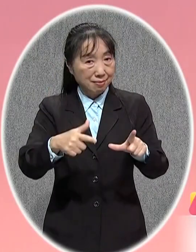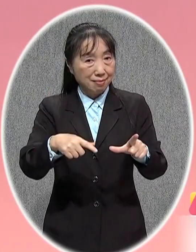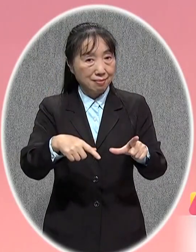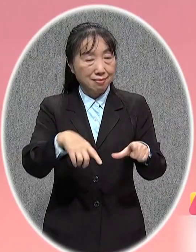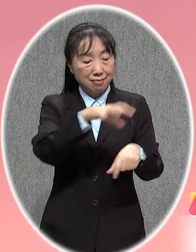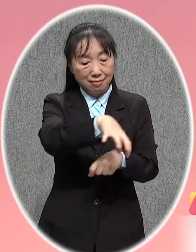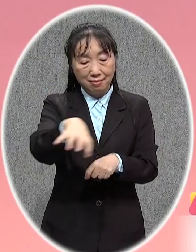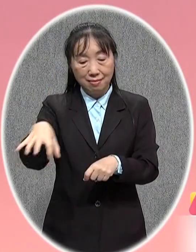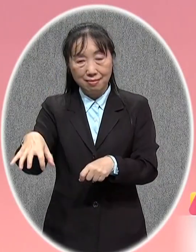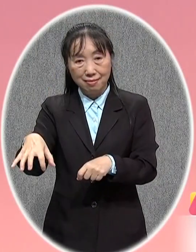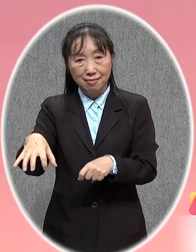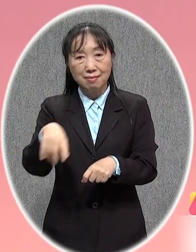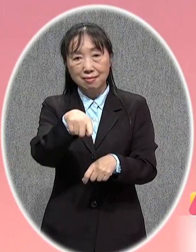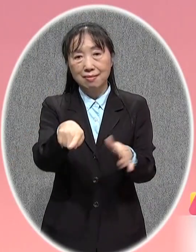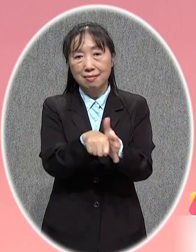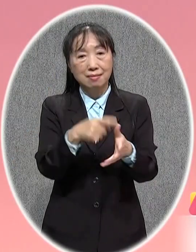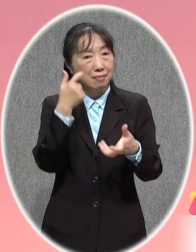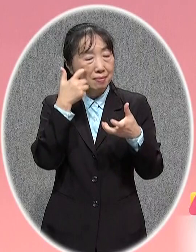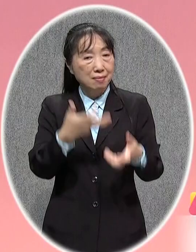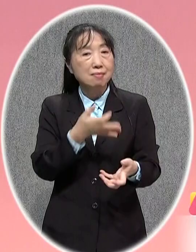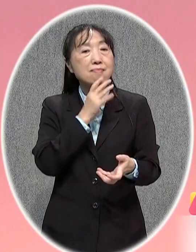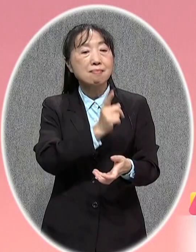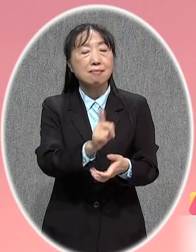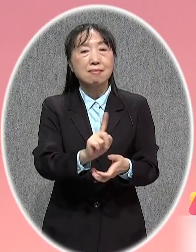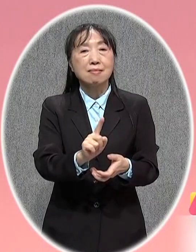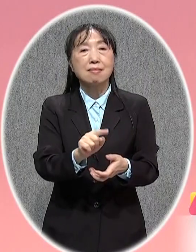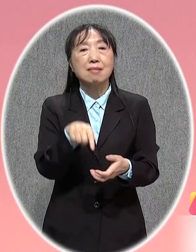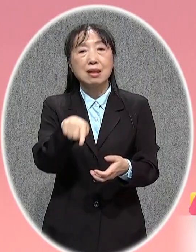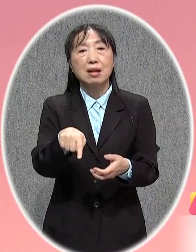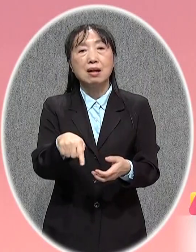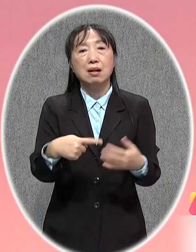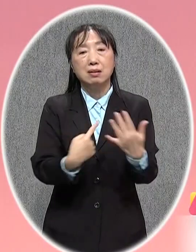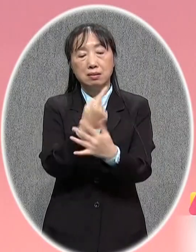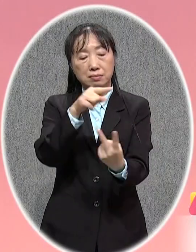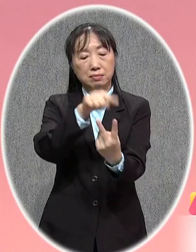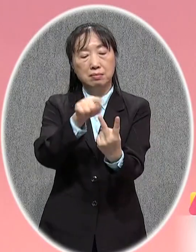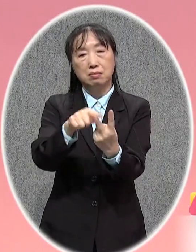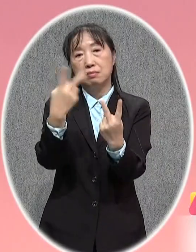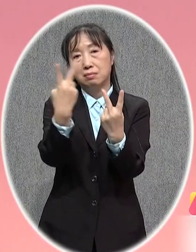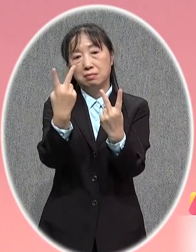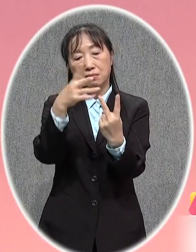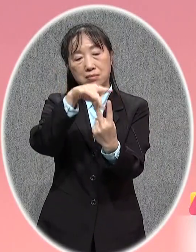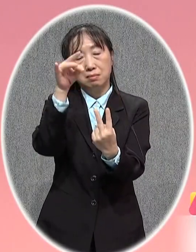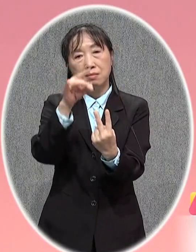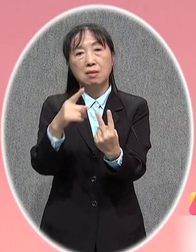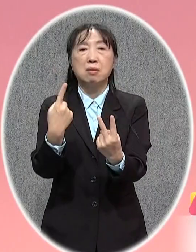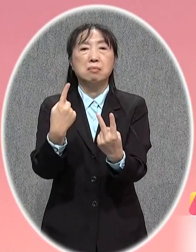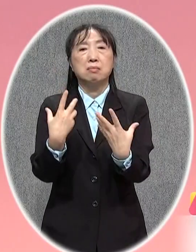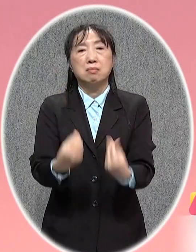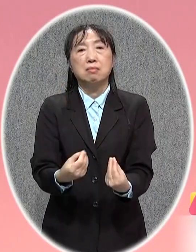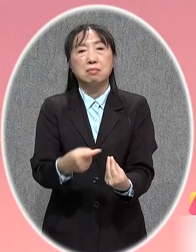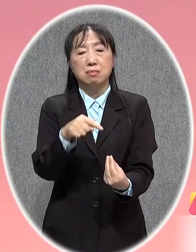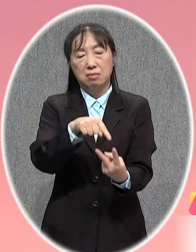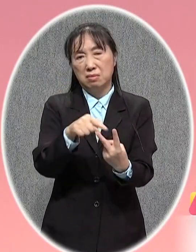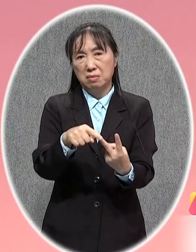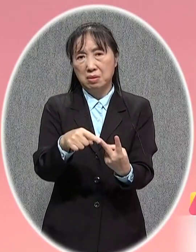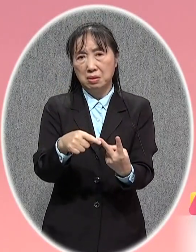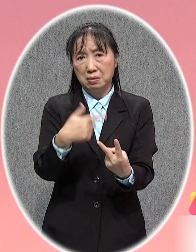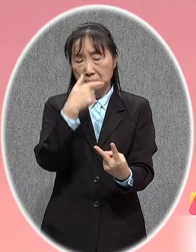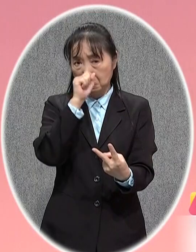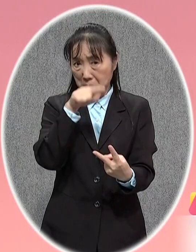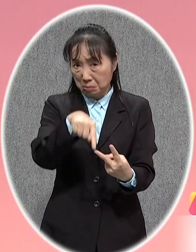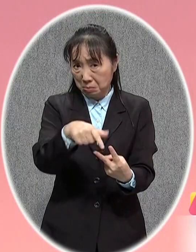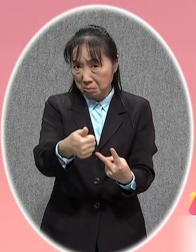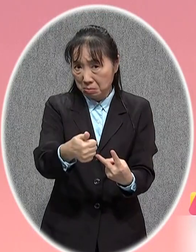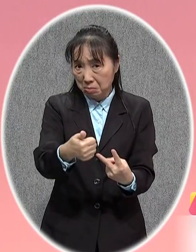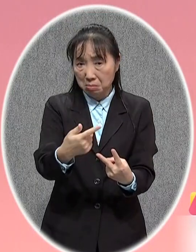它所最关切的议题里面呢，去做一个最无奈的选择。我觉得这样并不是一个最好的方法，